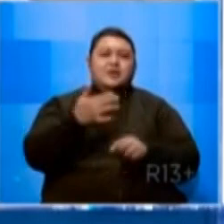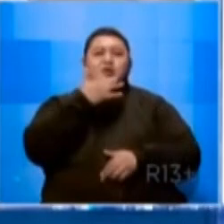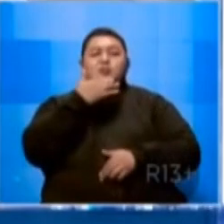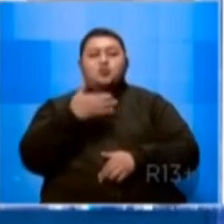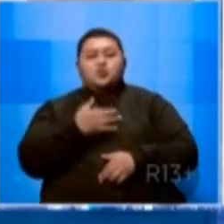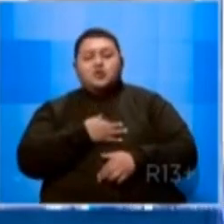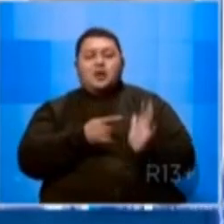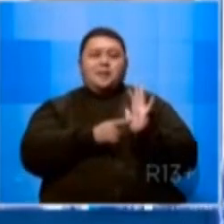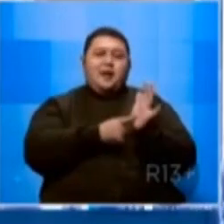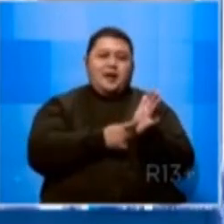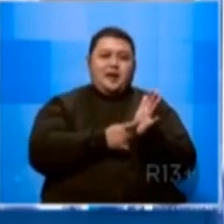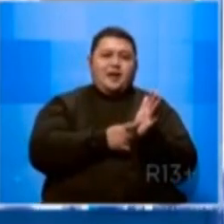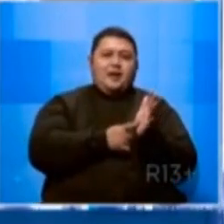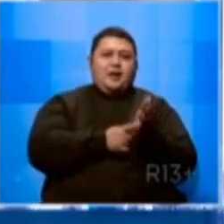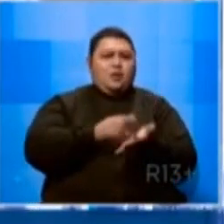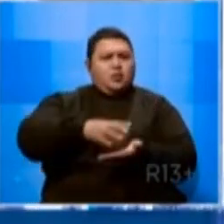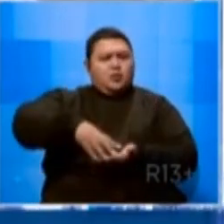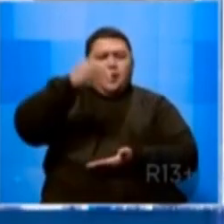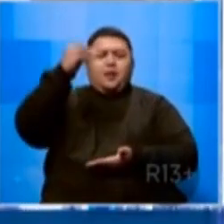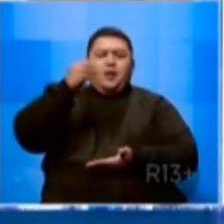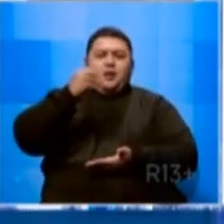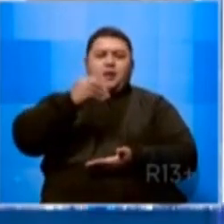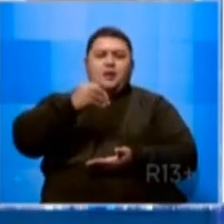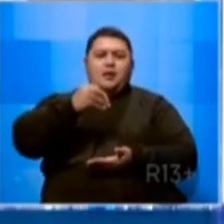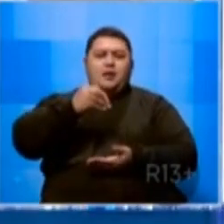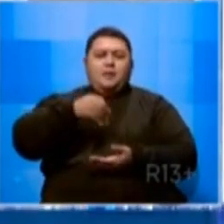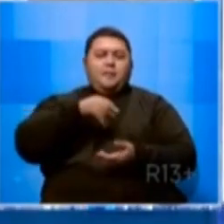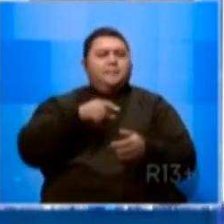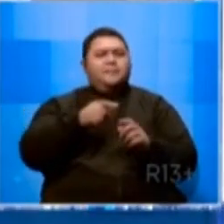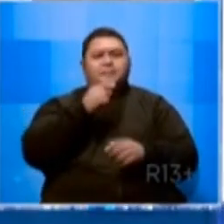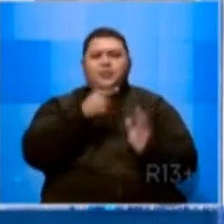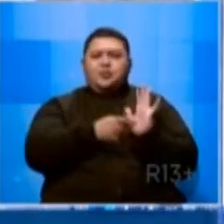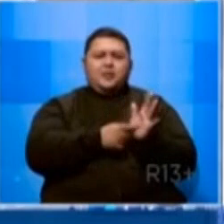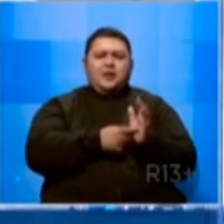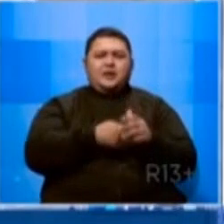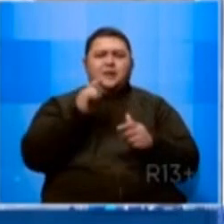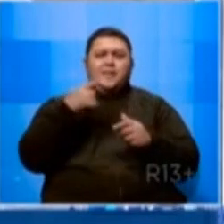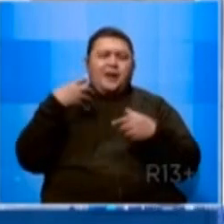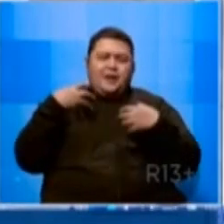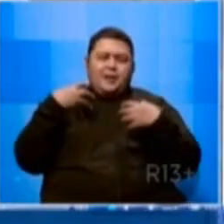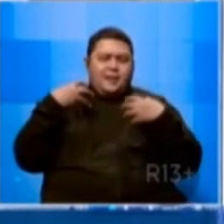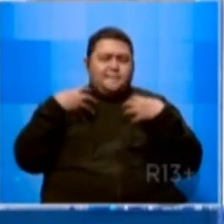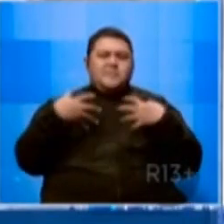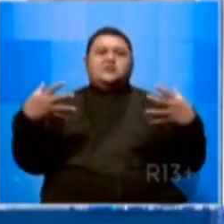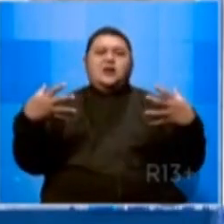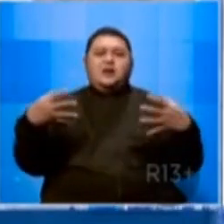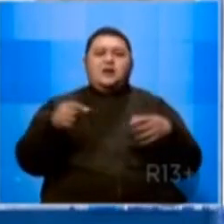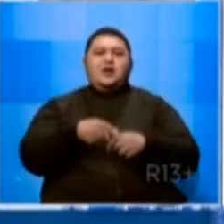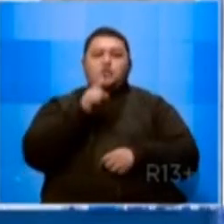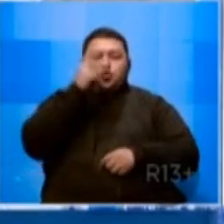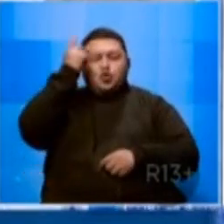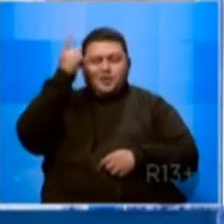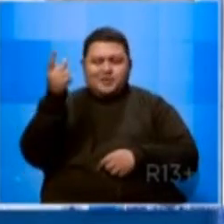yang dominan peran yang sangat signifikan untuk memuluskan rencana kehendak